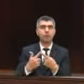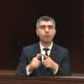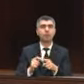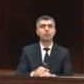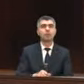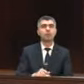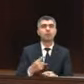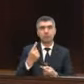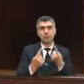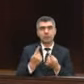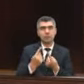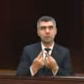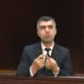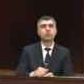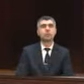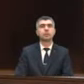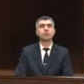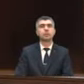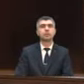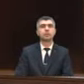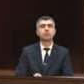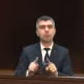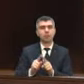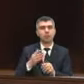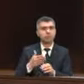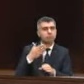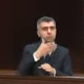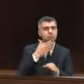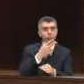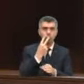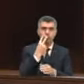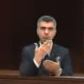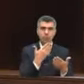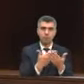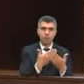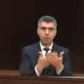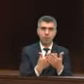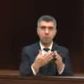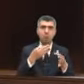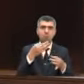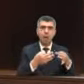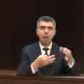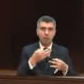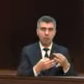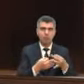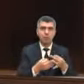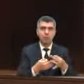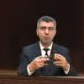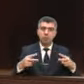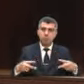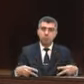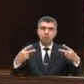من الفرق المحترمه يطلبوا زياره ديال بعض المحاكم ويشوفوا كيف انها مجهزه